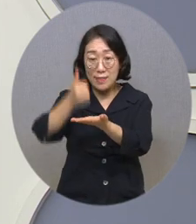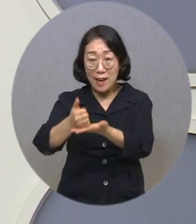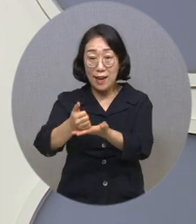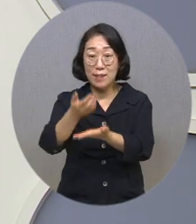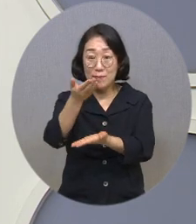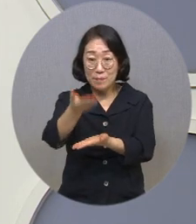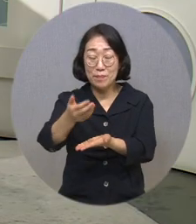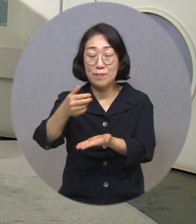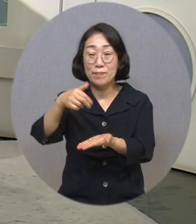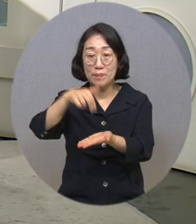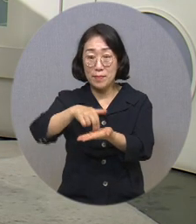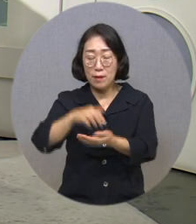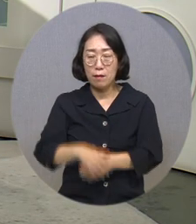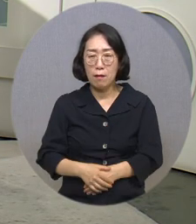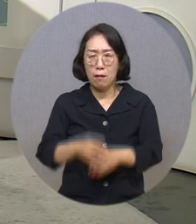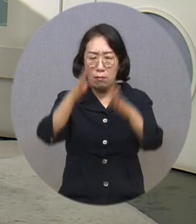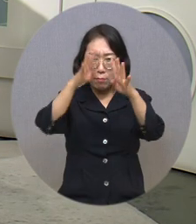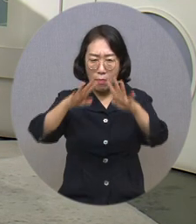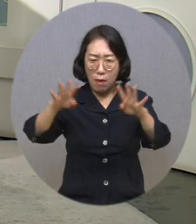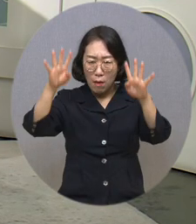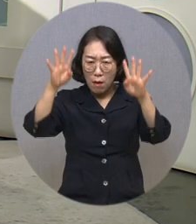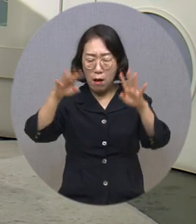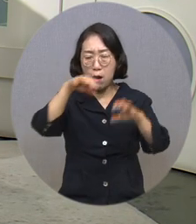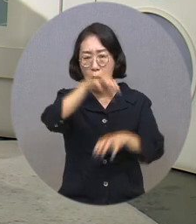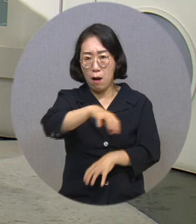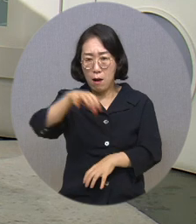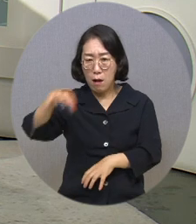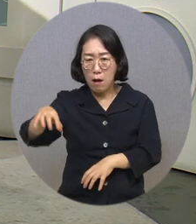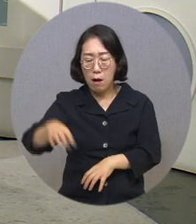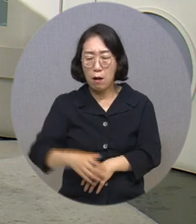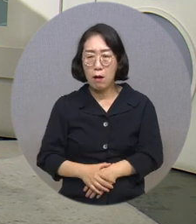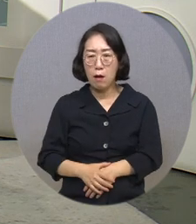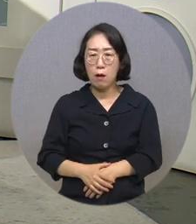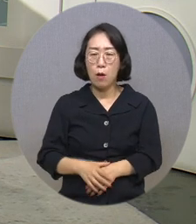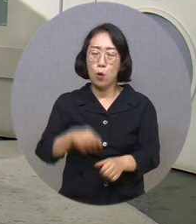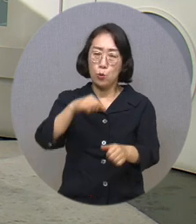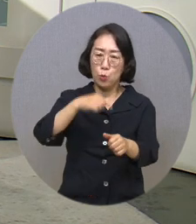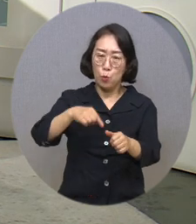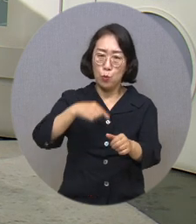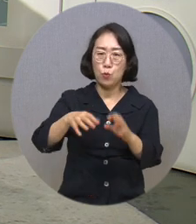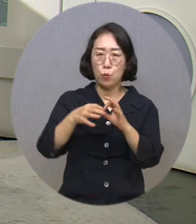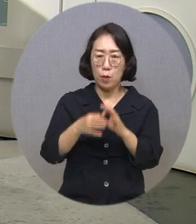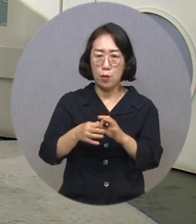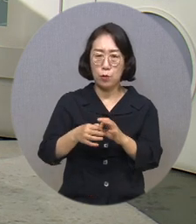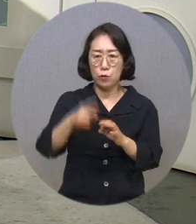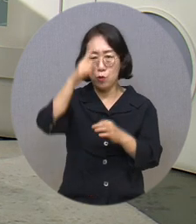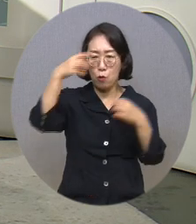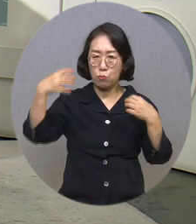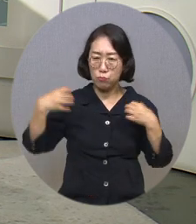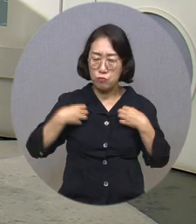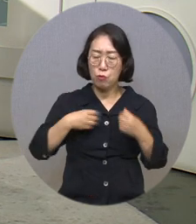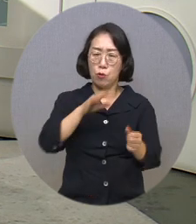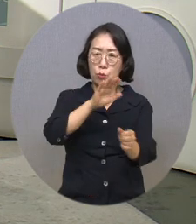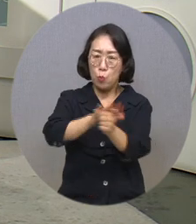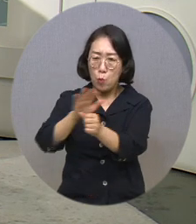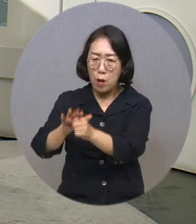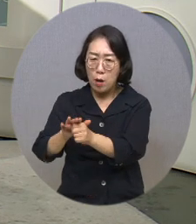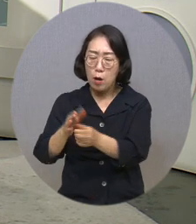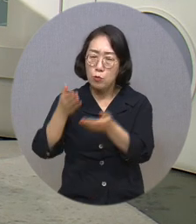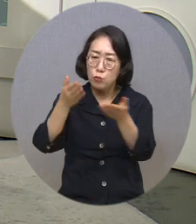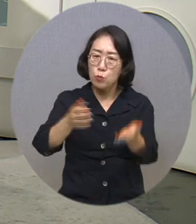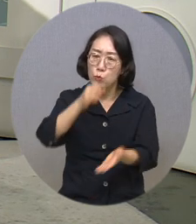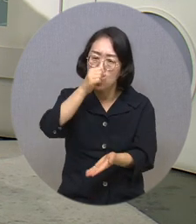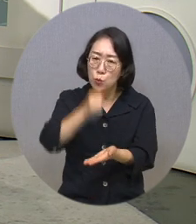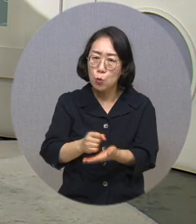대학이 어떤 식으로 교육 제도를 정부가 지원해 줬으면 좋겠는지 거기에 대해서